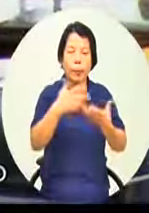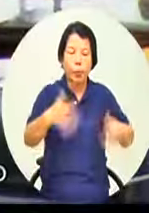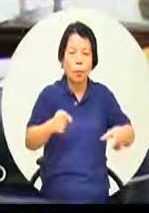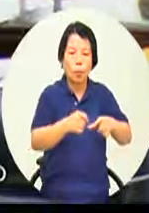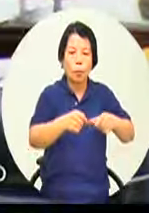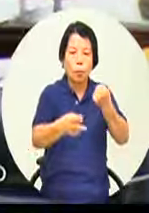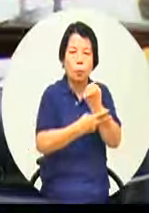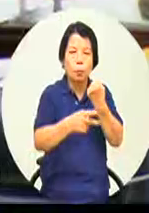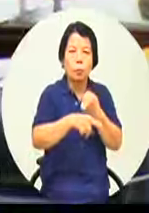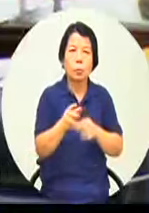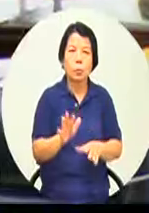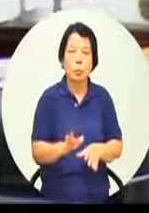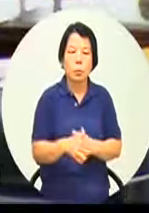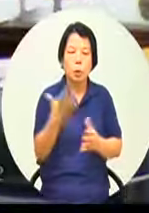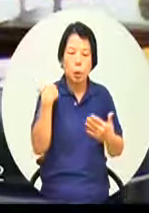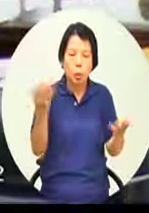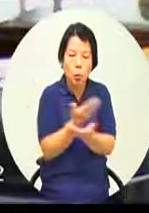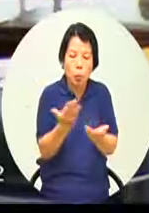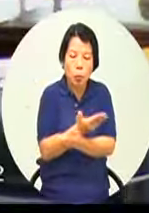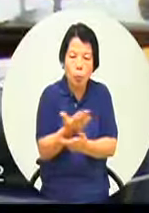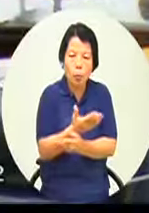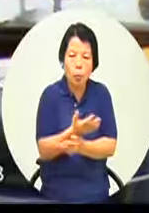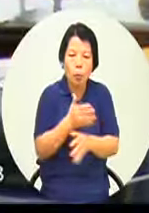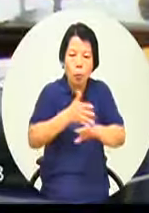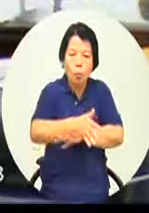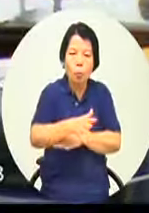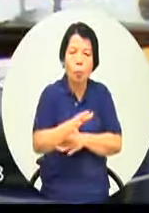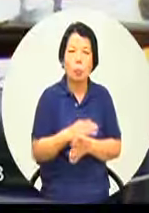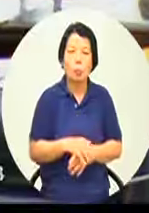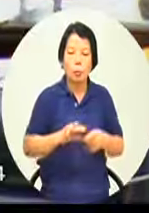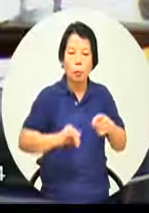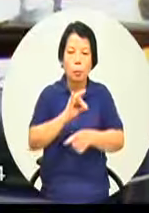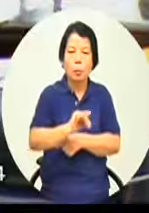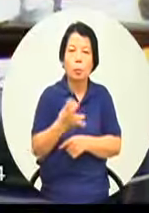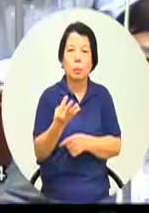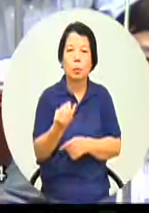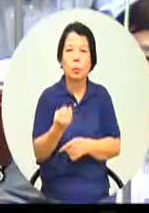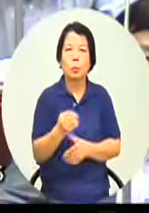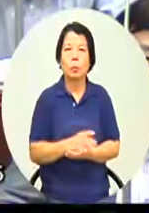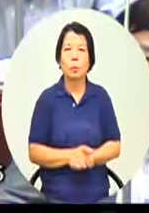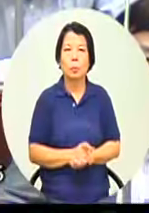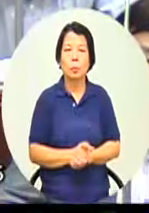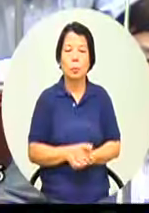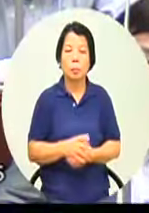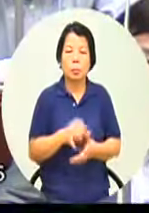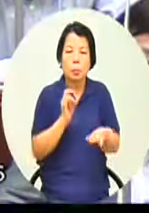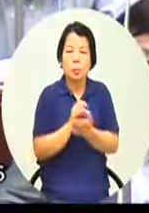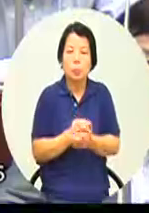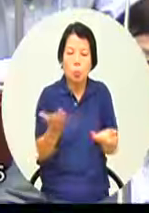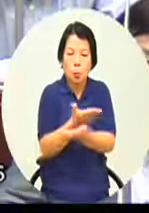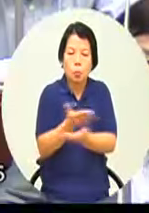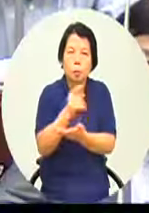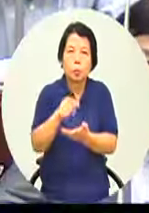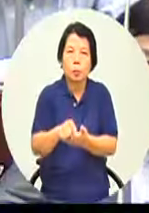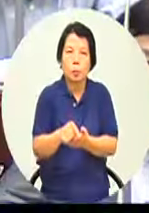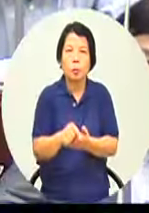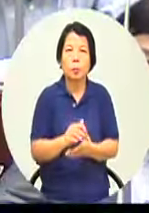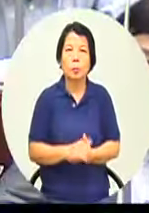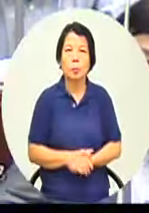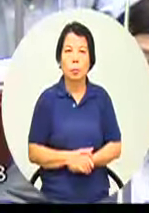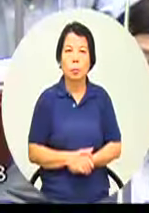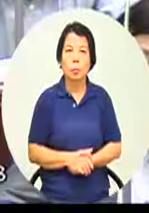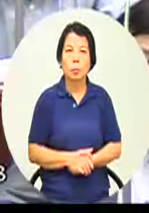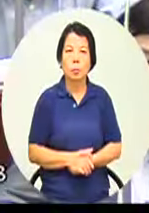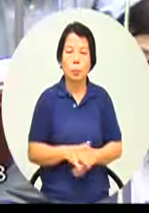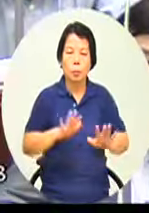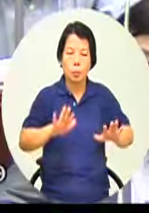有多少是已经汰换的？占了多少 percent？ 说汰换的， 对，已经汰换的。 汰换